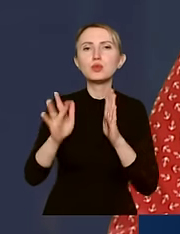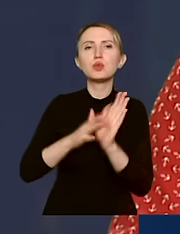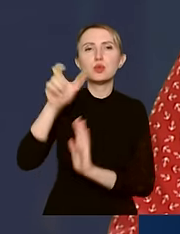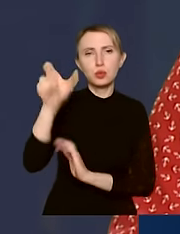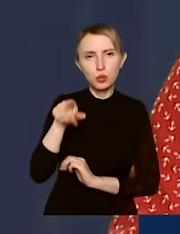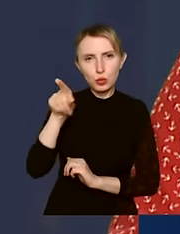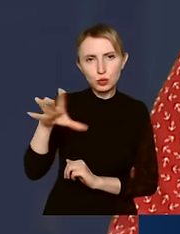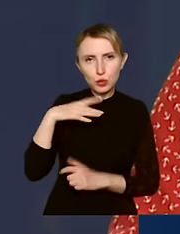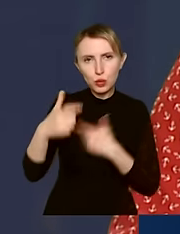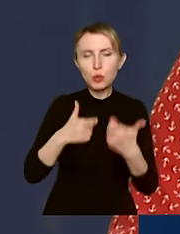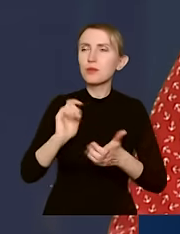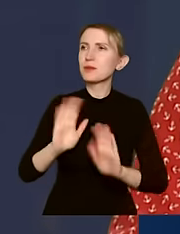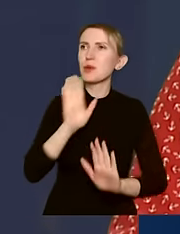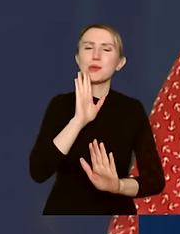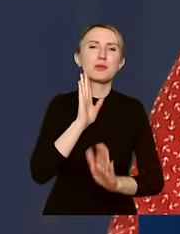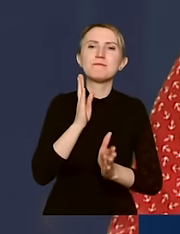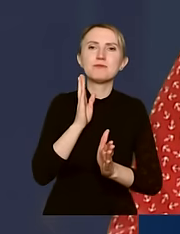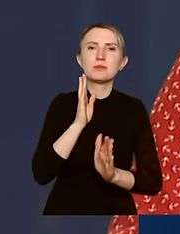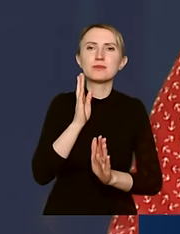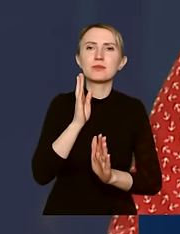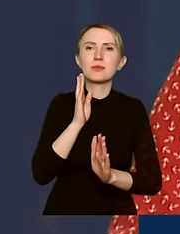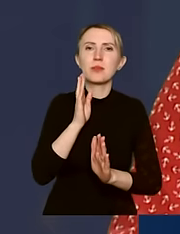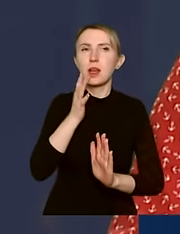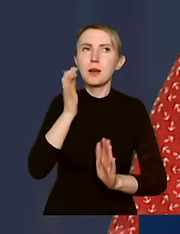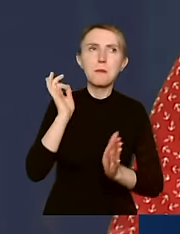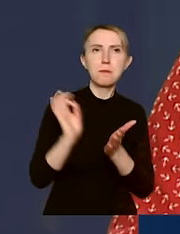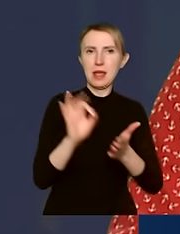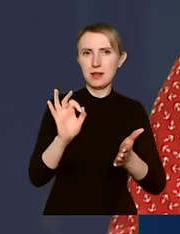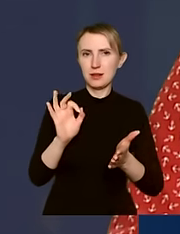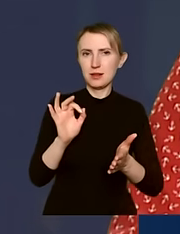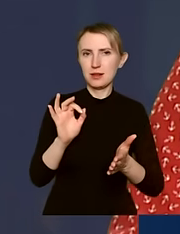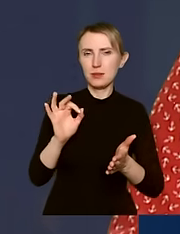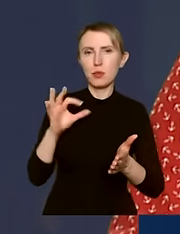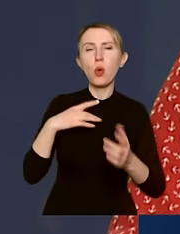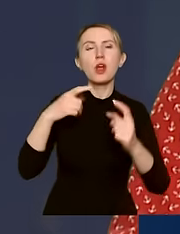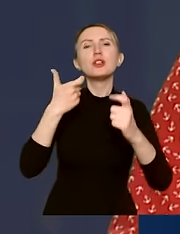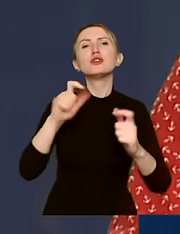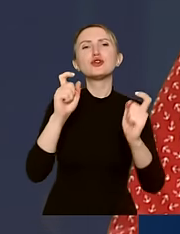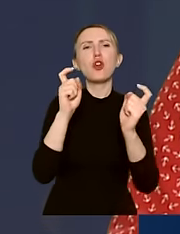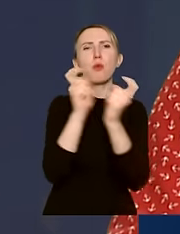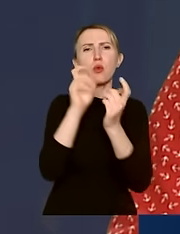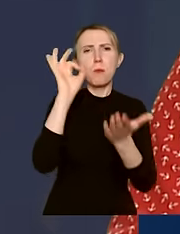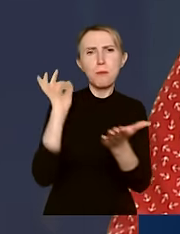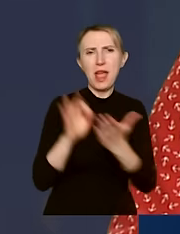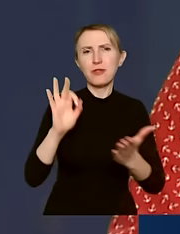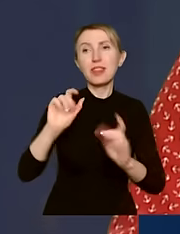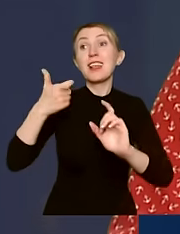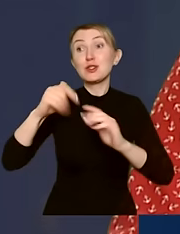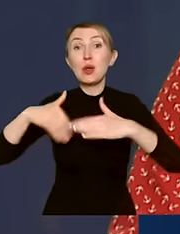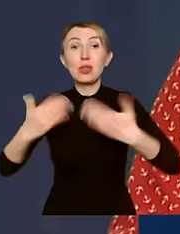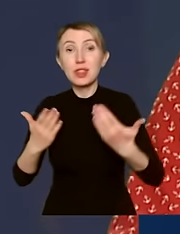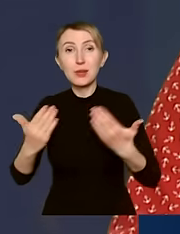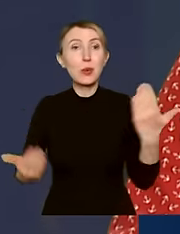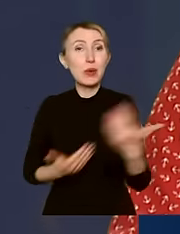Tuska w sposób bardzo dosłownie konkretny, tak, bo to miało być konkrety na 100 dni, okazały się po